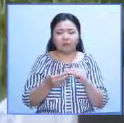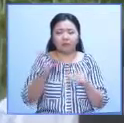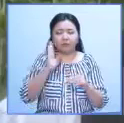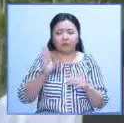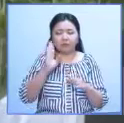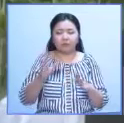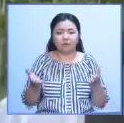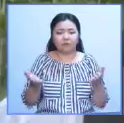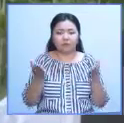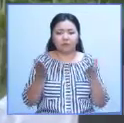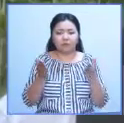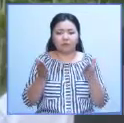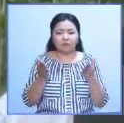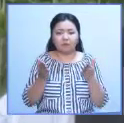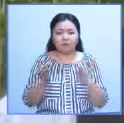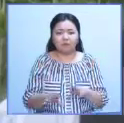Және өз